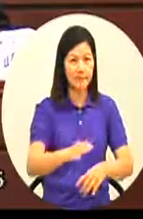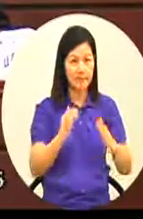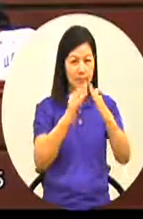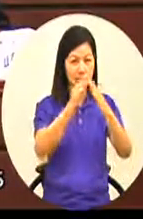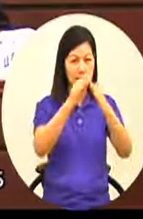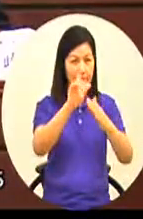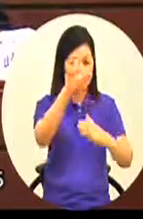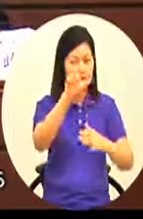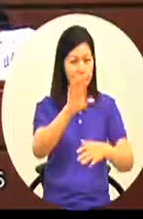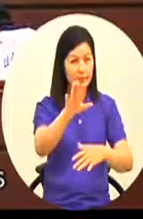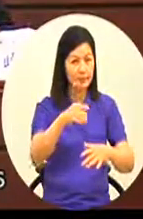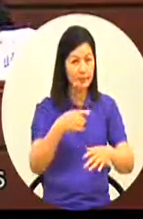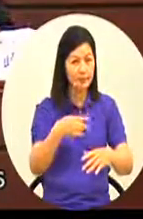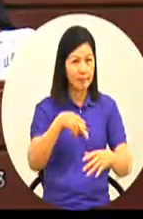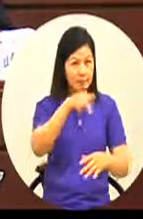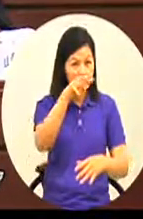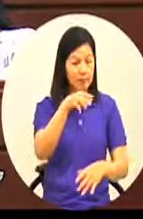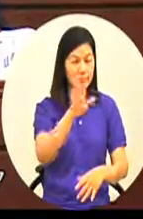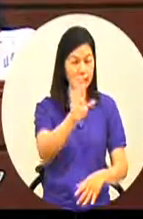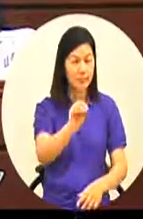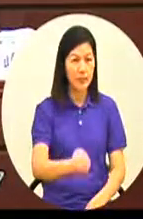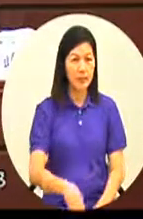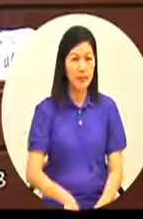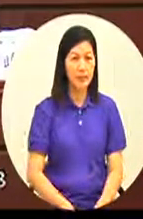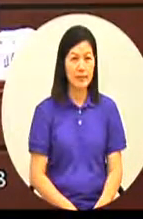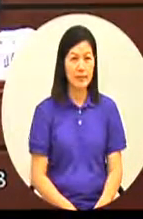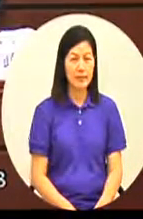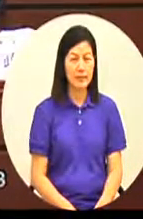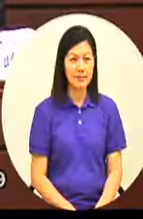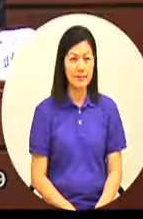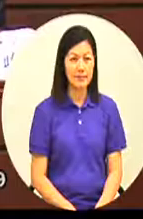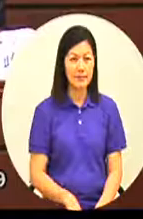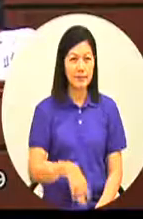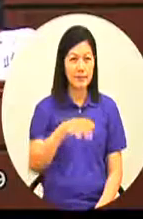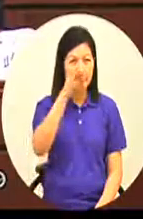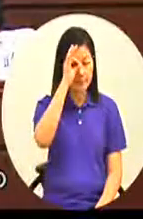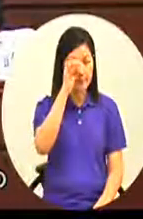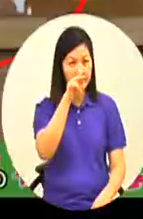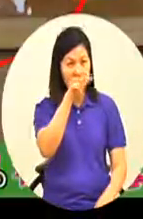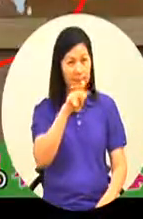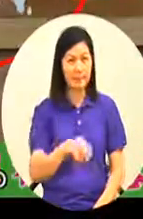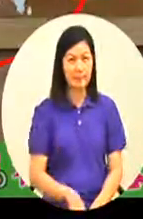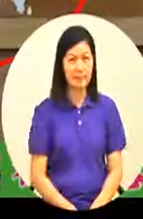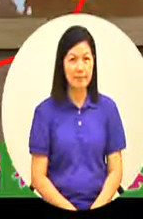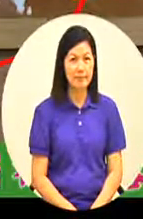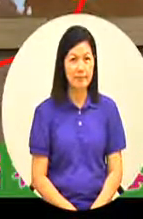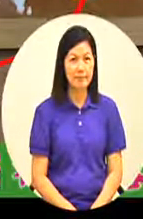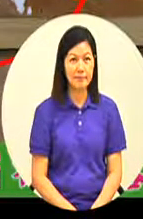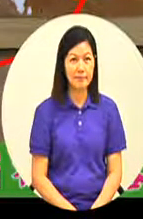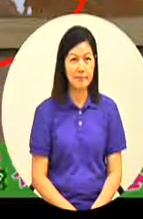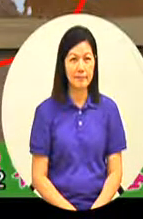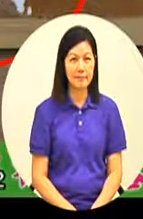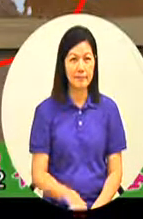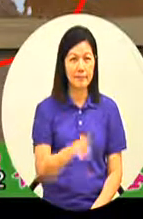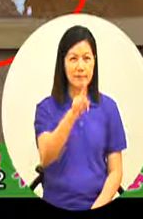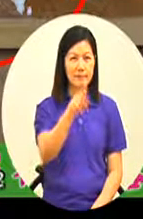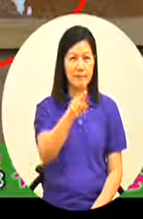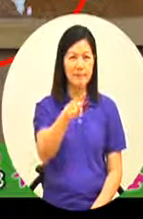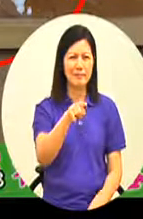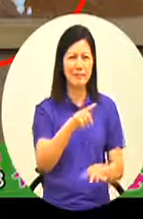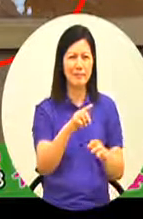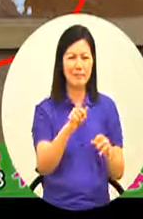去过吗？ 有啊，我 好有去过，那很好，来看一下。局长，这里是什么物